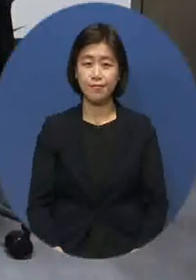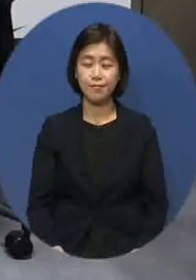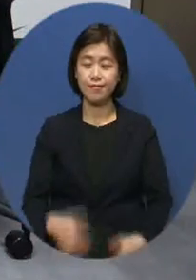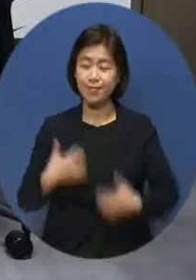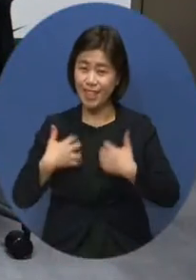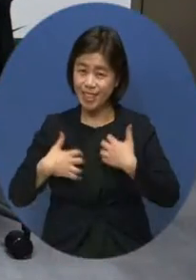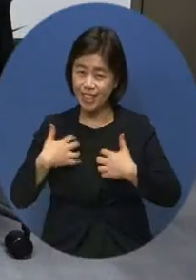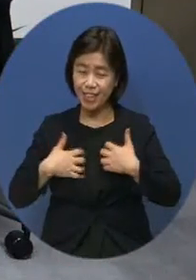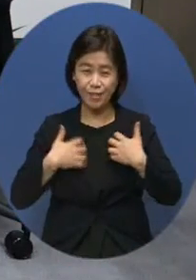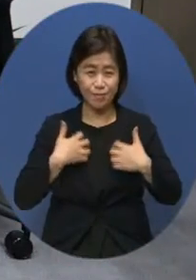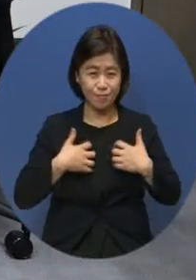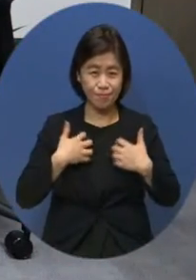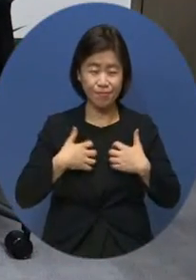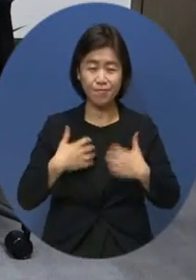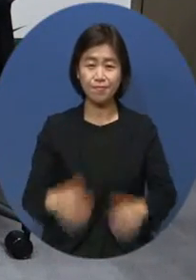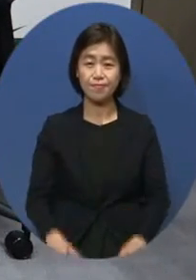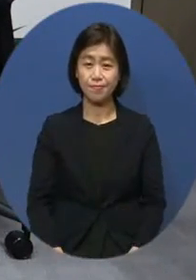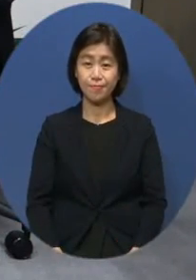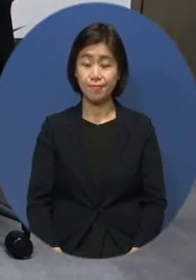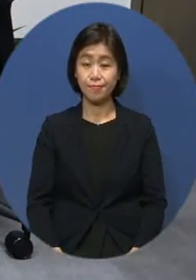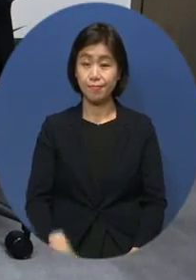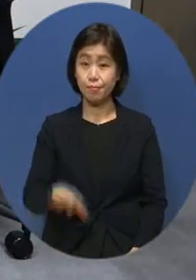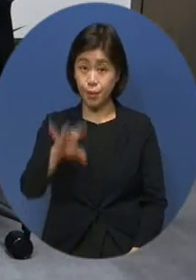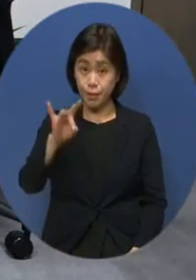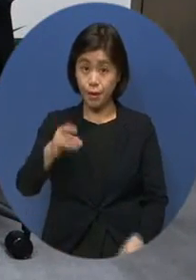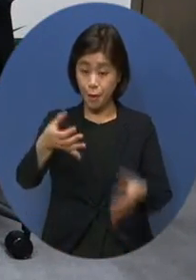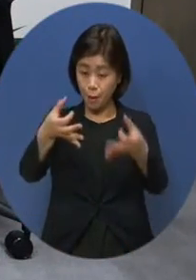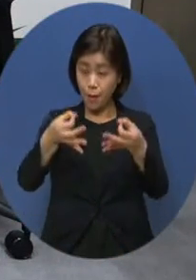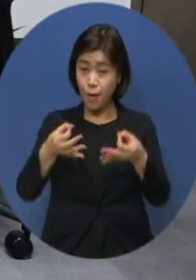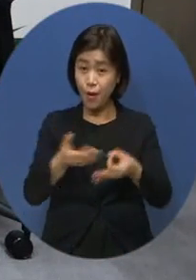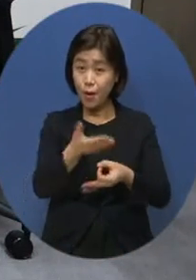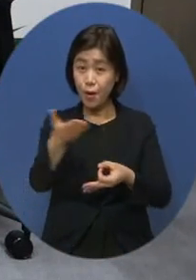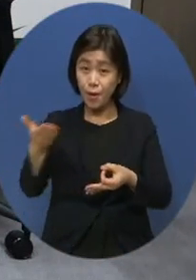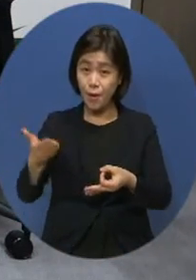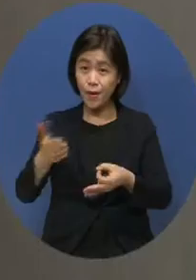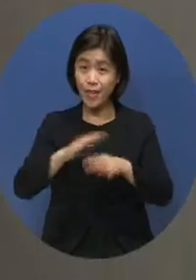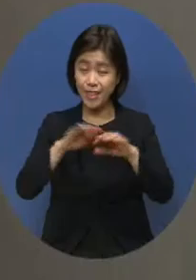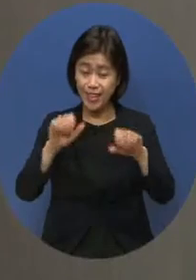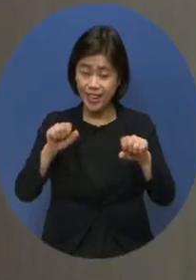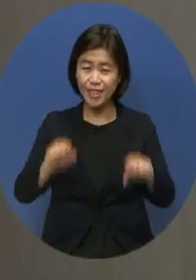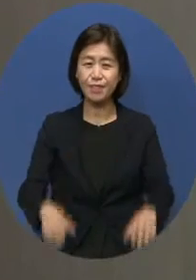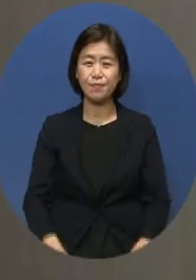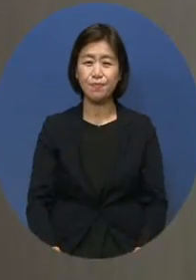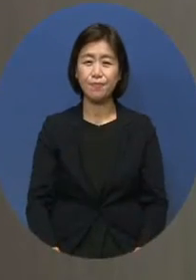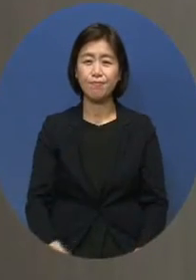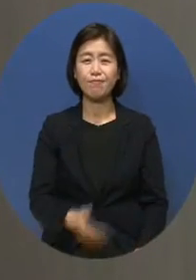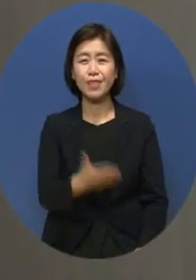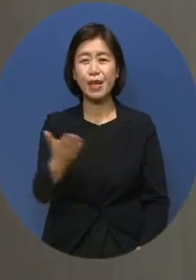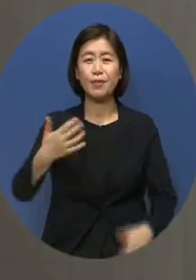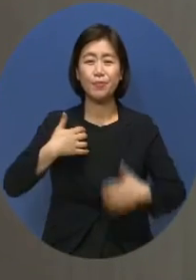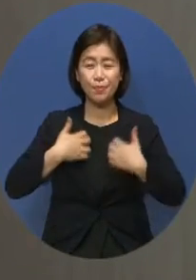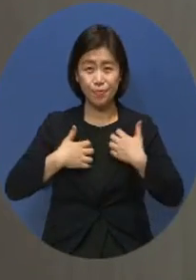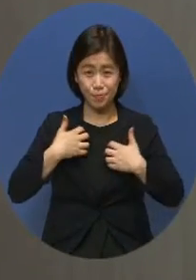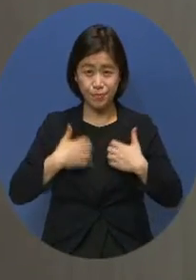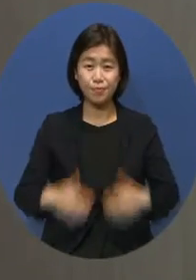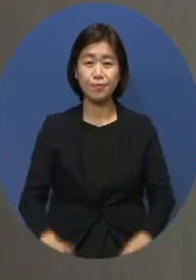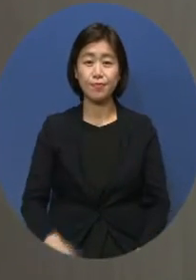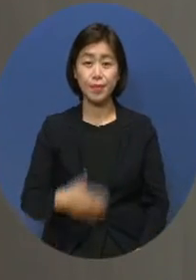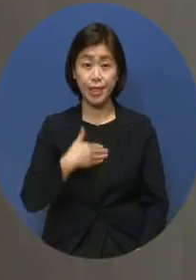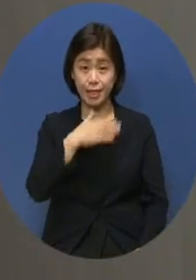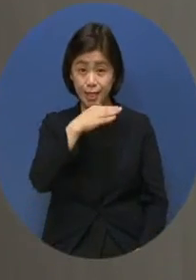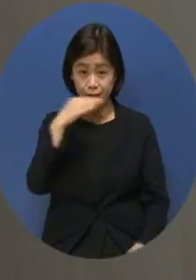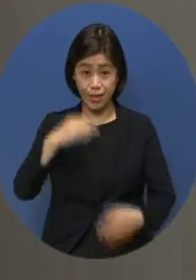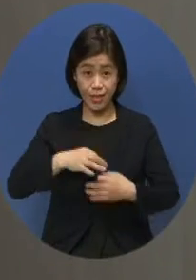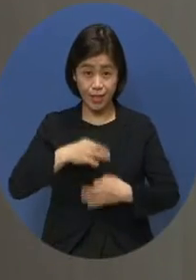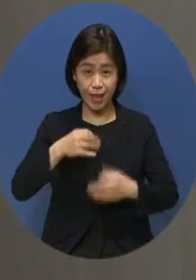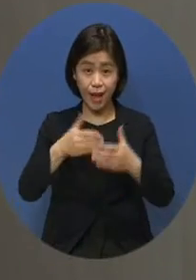반갑습니다. 네, 반갑습니다. 네, 반갑습니다. 먼저 시청자분들께 인사 한 말씀 해주시죠. 네, 여러분 반갑습니다. 저는 정의당